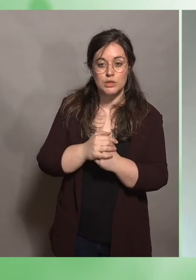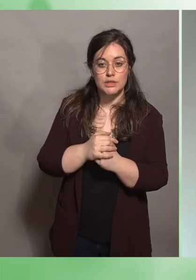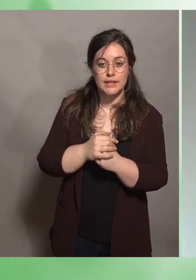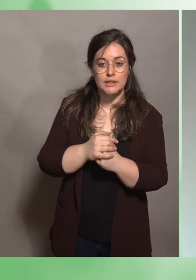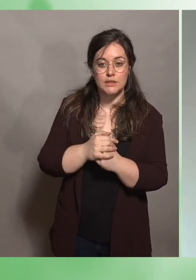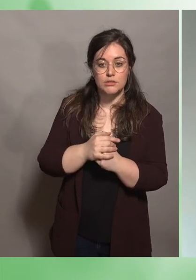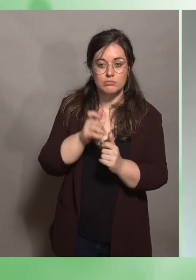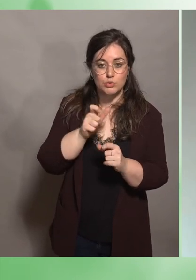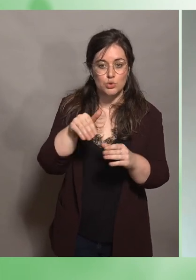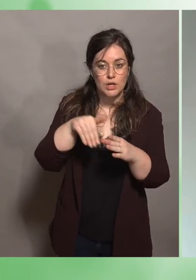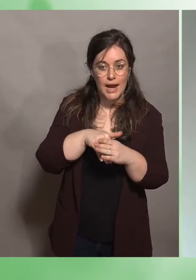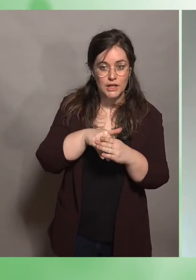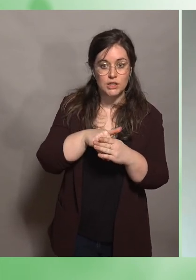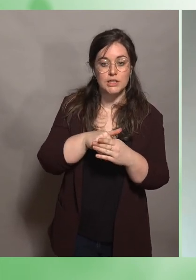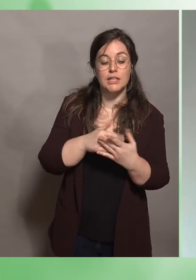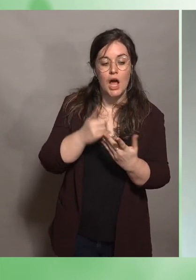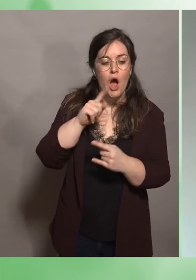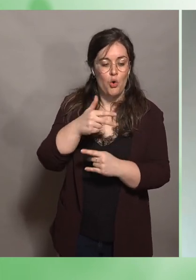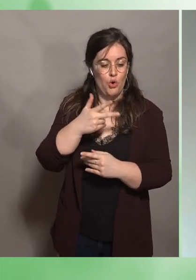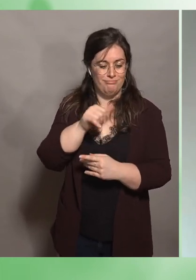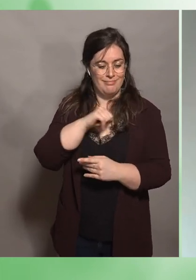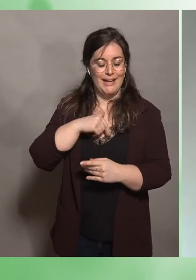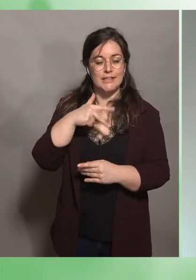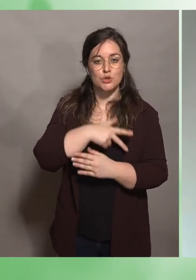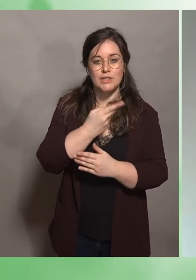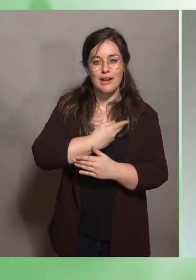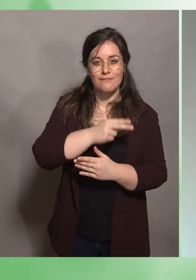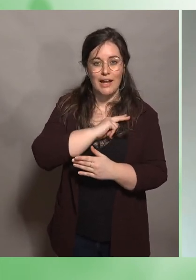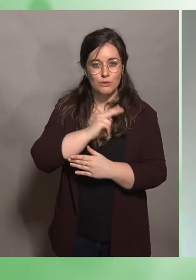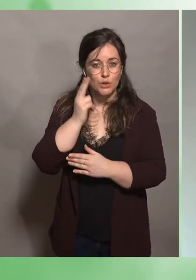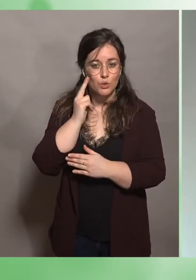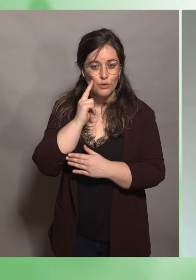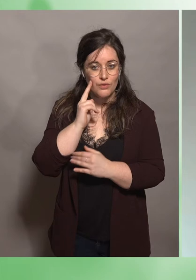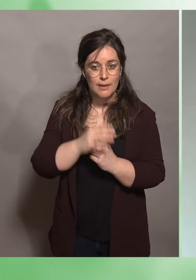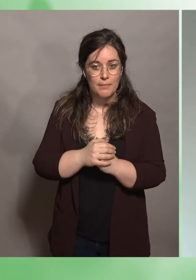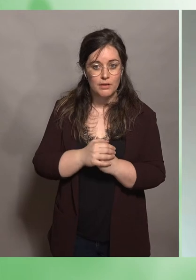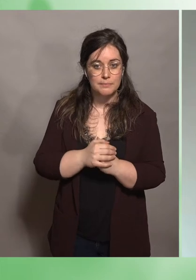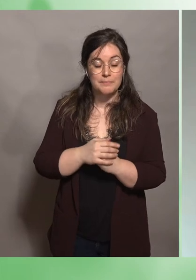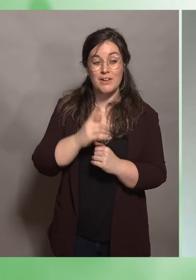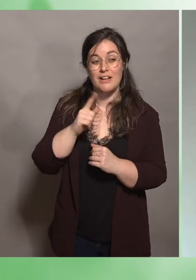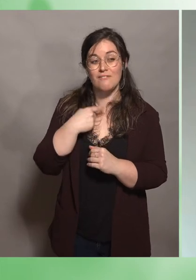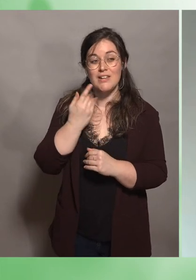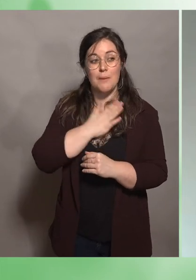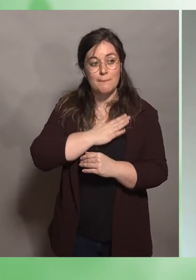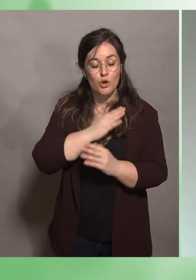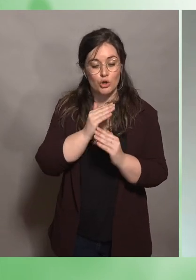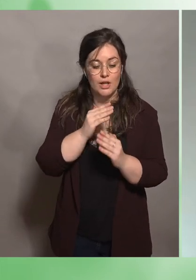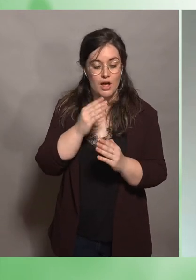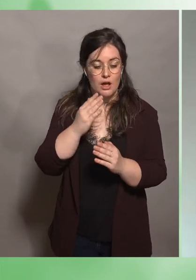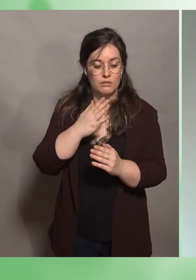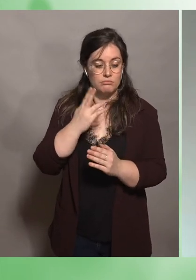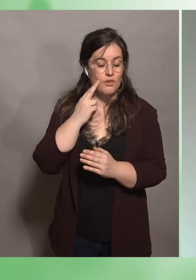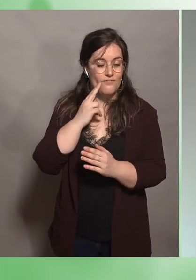unsere soziale Verantwortung als Unternehmen. Wir wollen ein fairer Arbeitgeber sein.